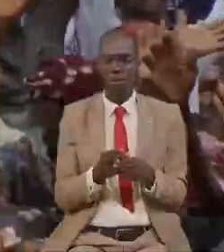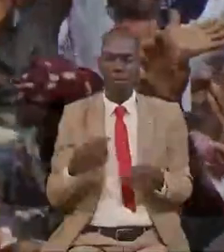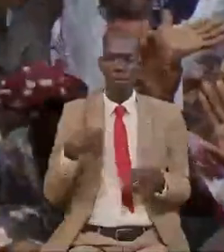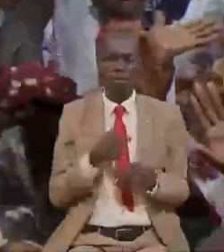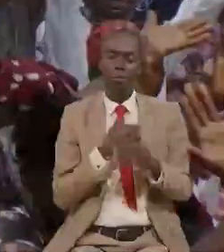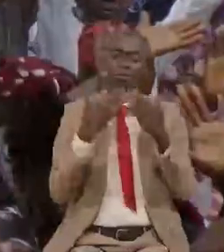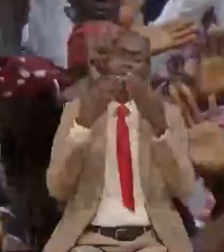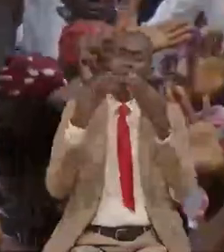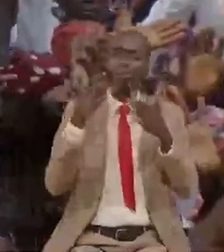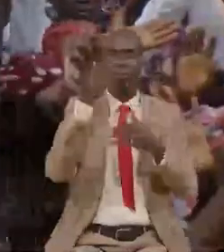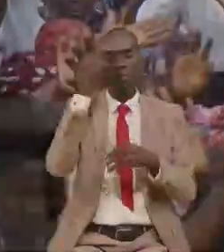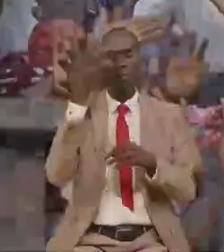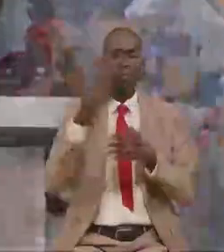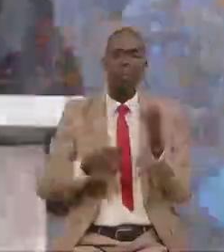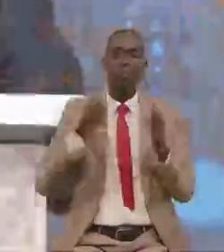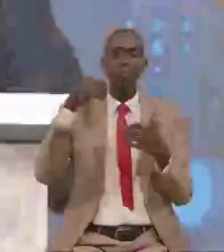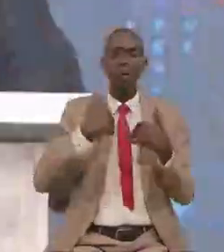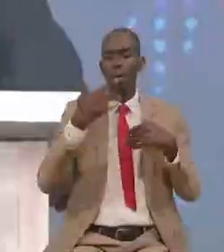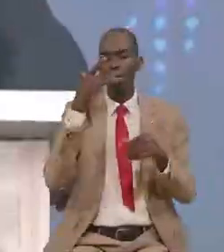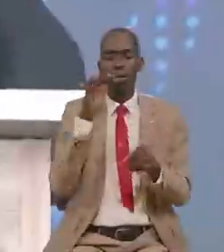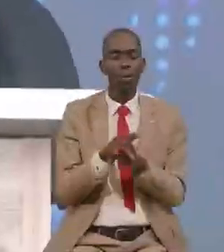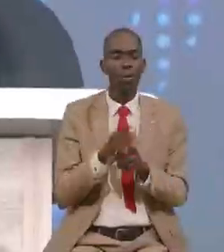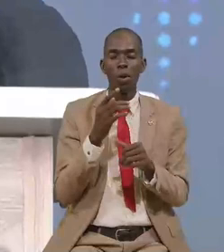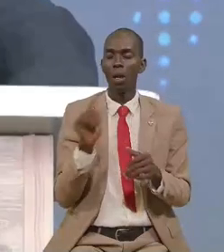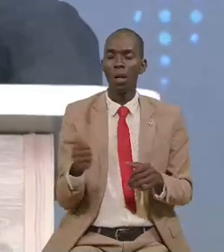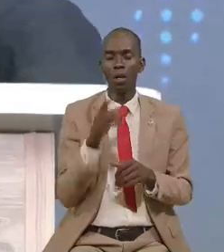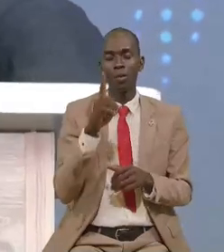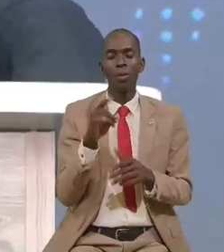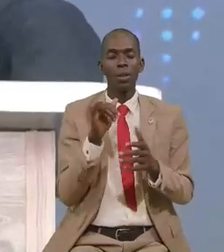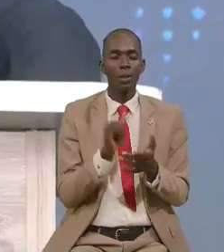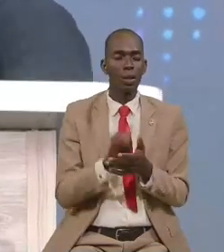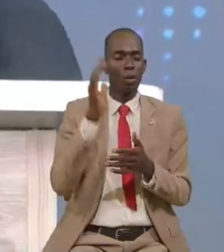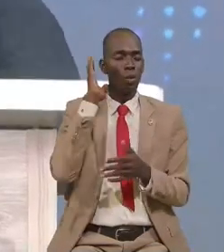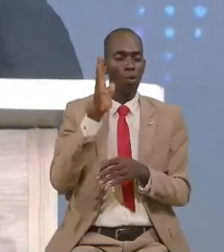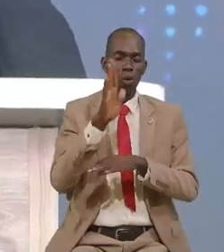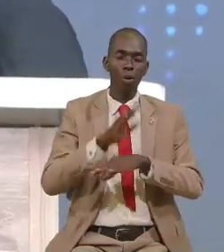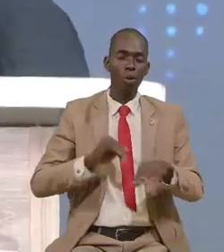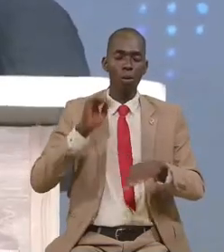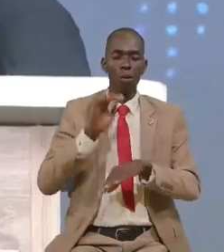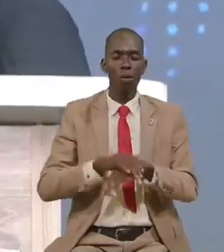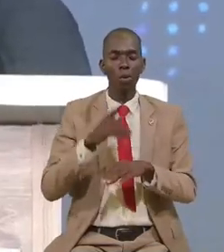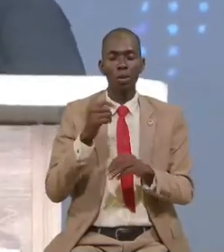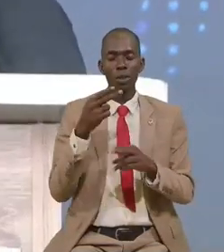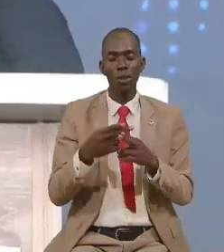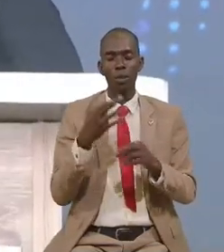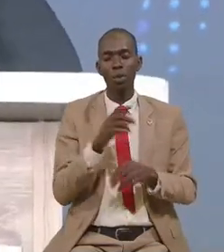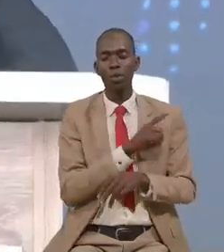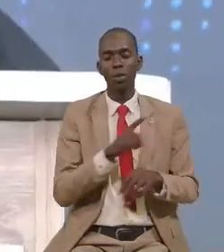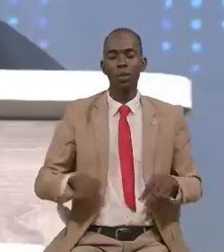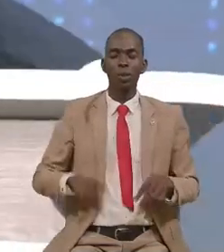Nous te remercions pour ce que tu as promis. Quiconque invoquera le nom du Seigneur sera